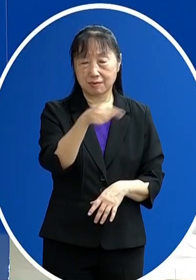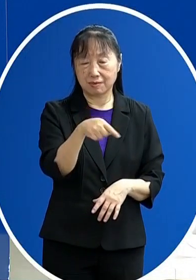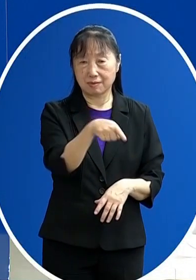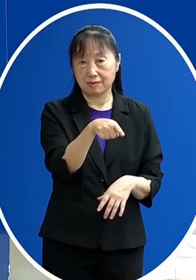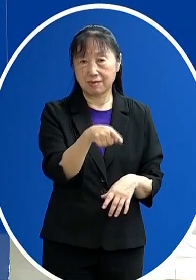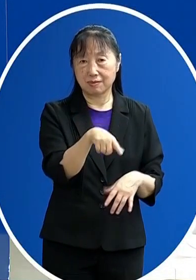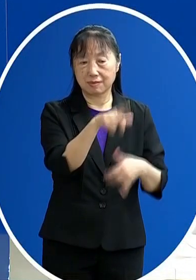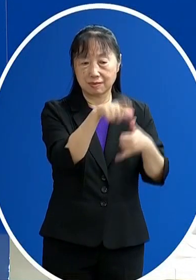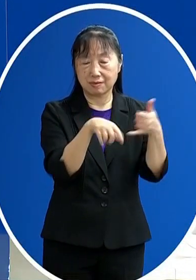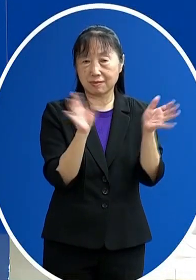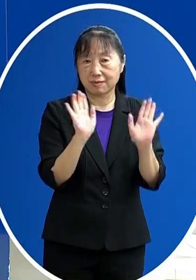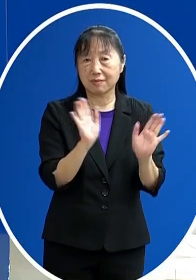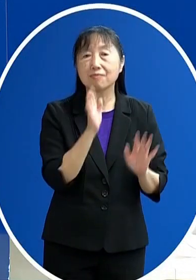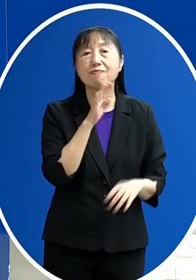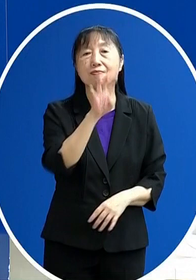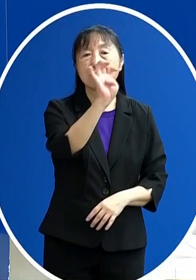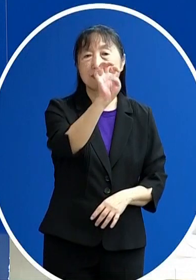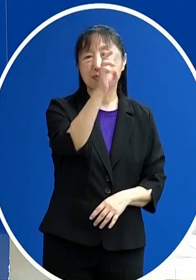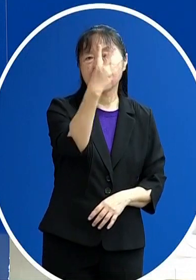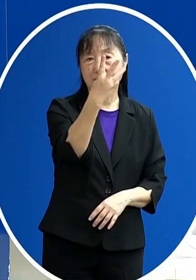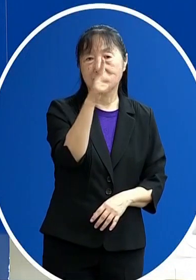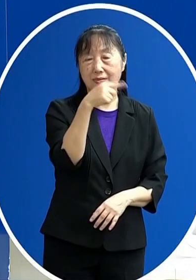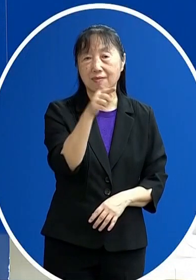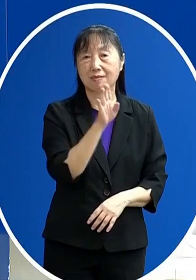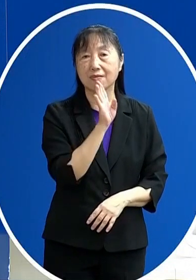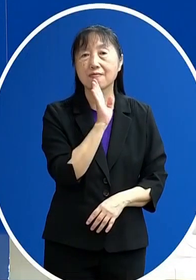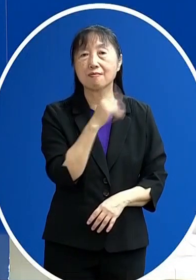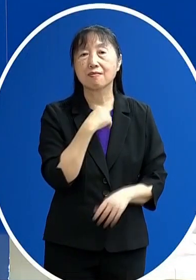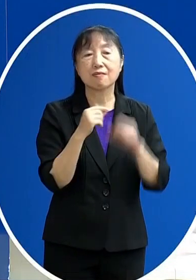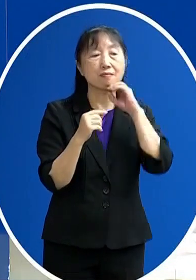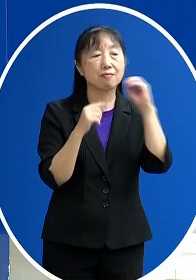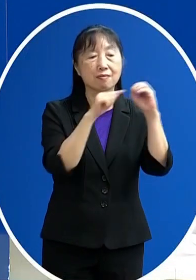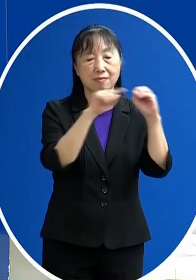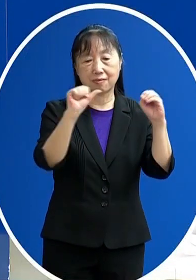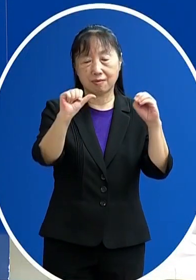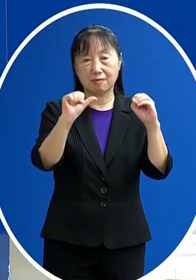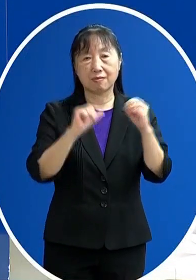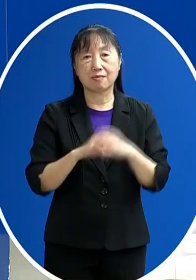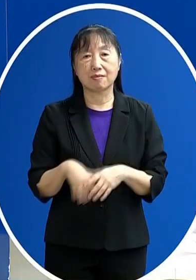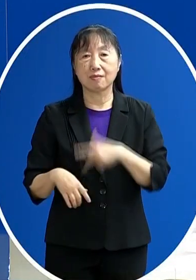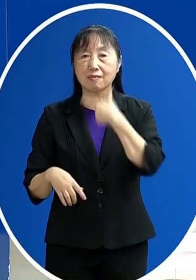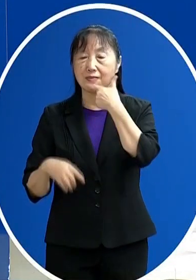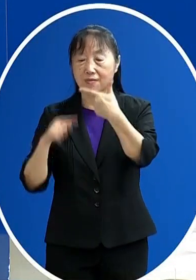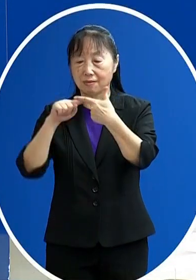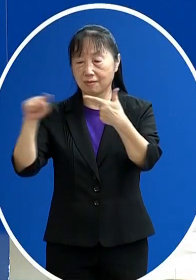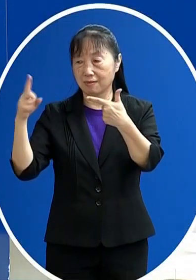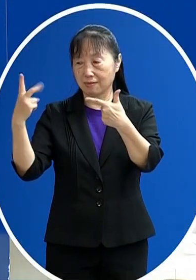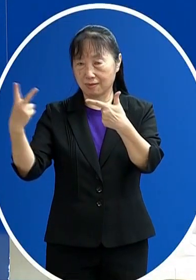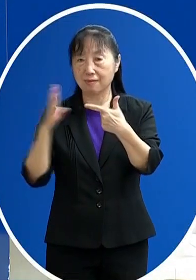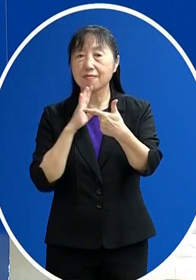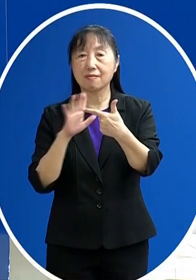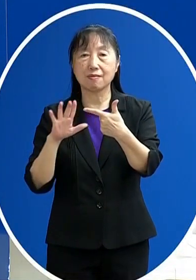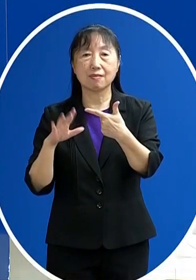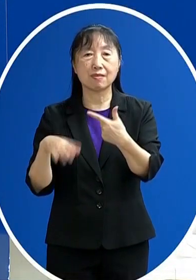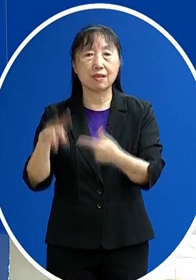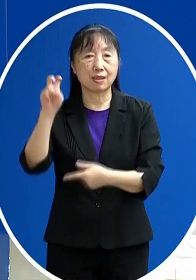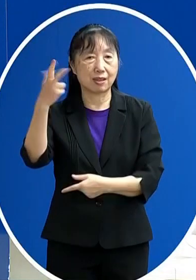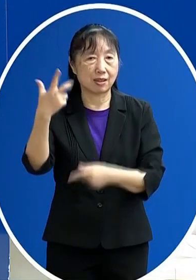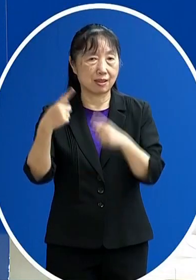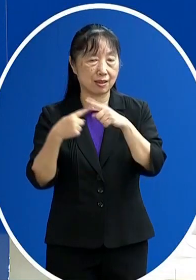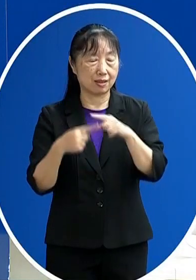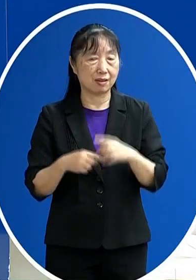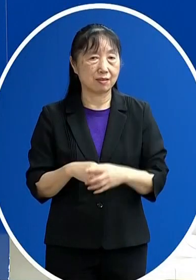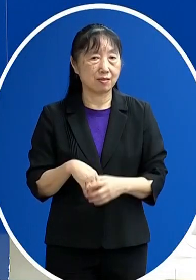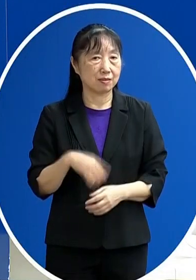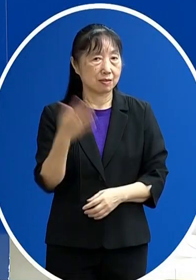个案，其中43位就是属于零到五岁这个年龄层，六到十二岁只有占27位。